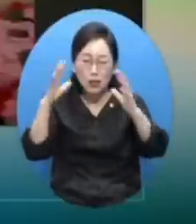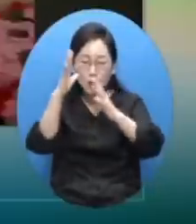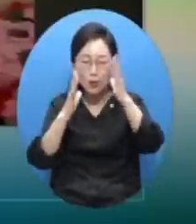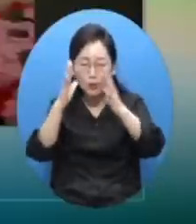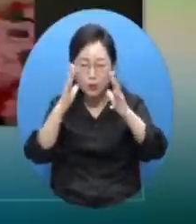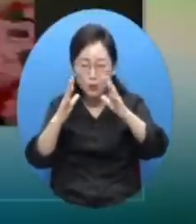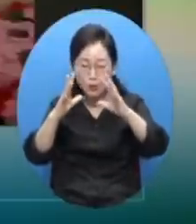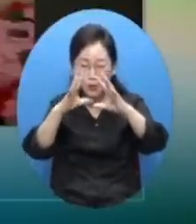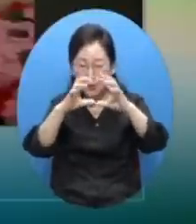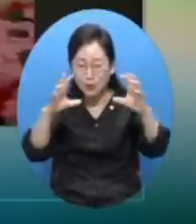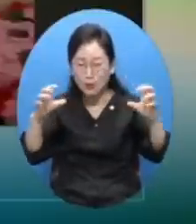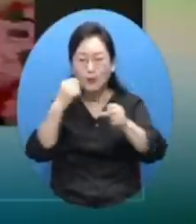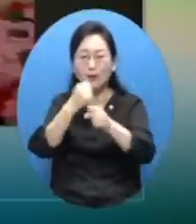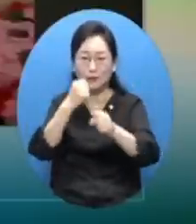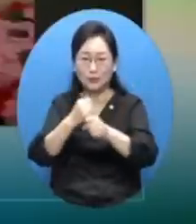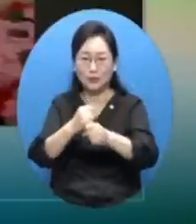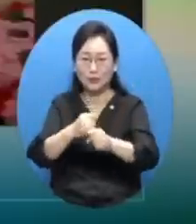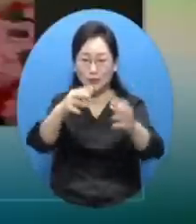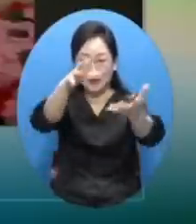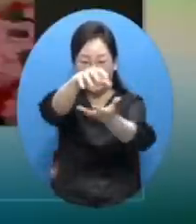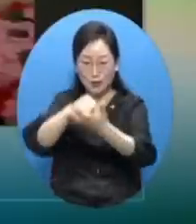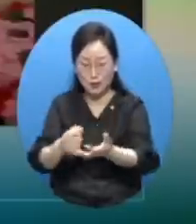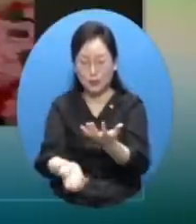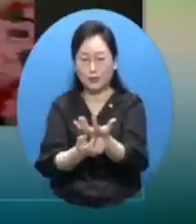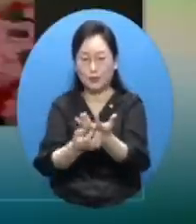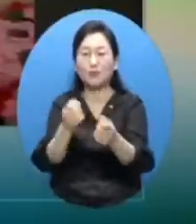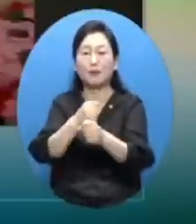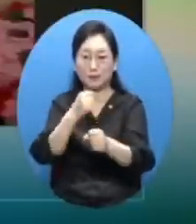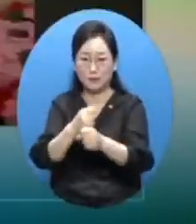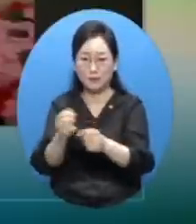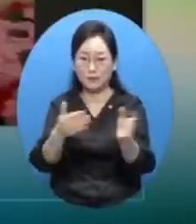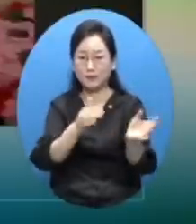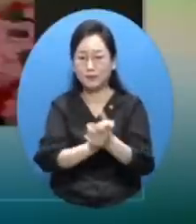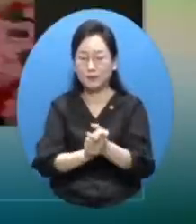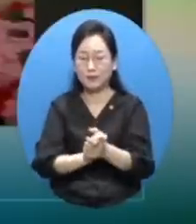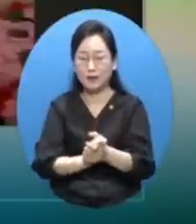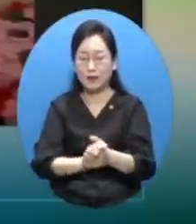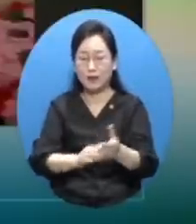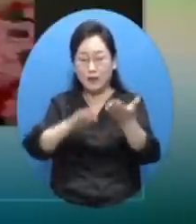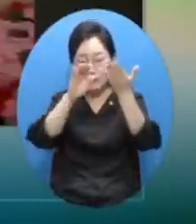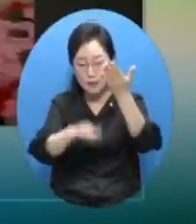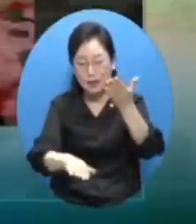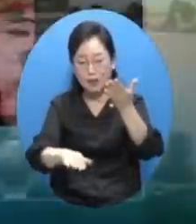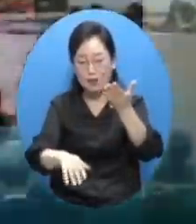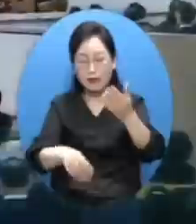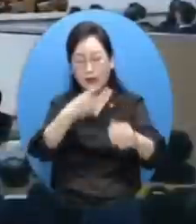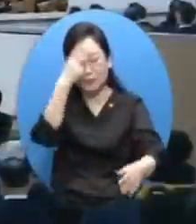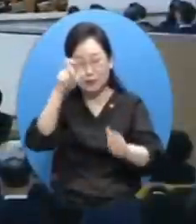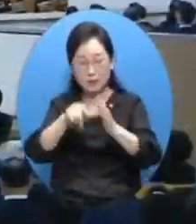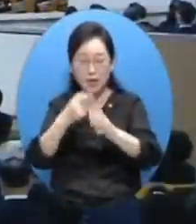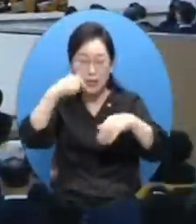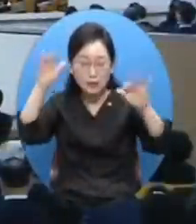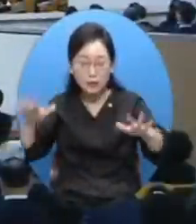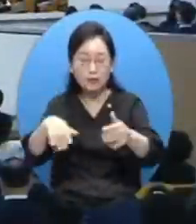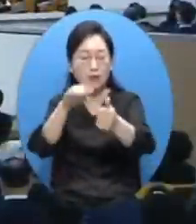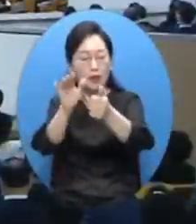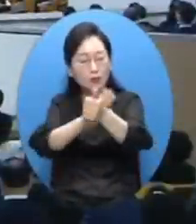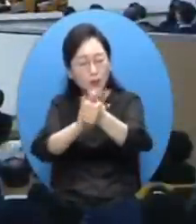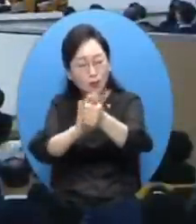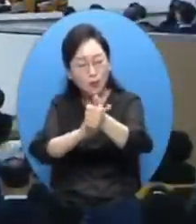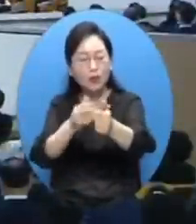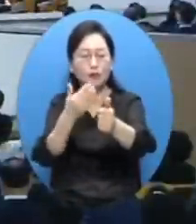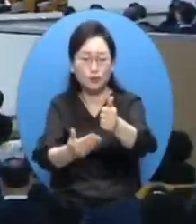이 나무로 숯을 만들었습니다. 엘리야가 로뎀 밑에 쓰러져 잠이 들었을 때 천사가 와서 그를 어루만지고 그를